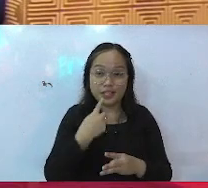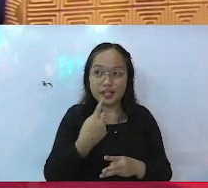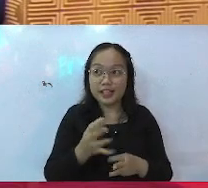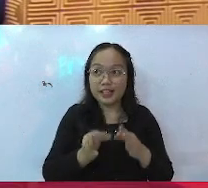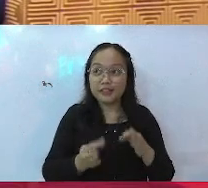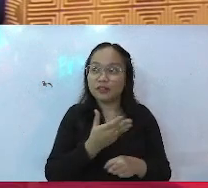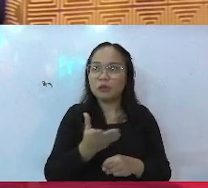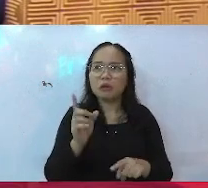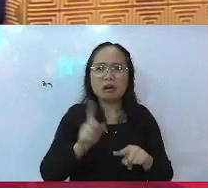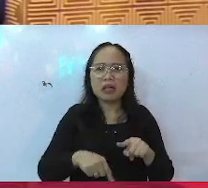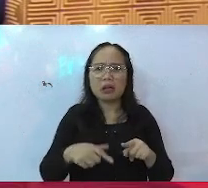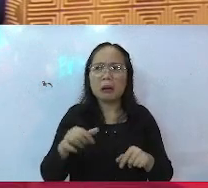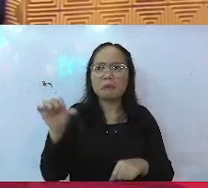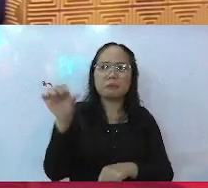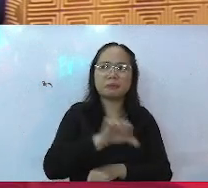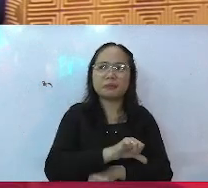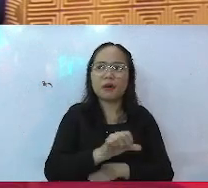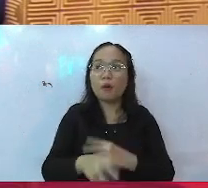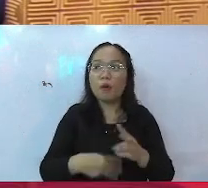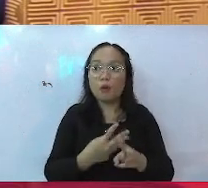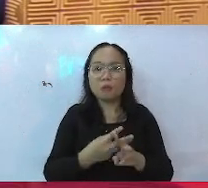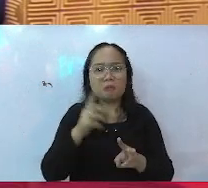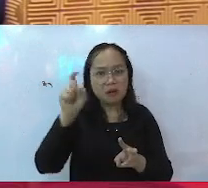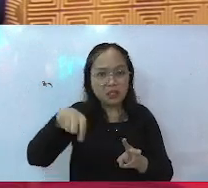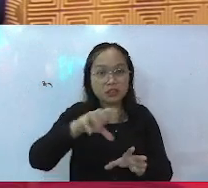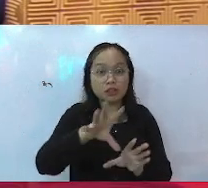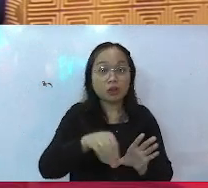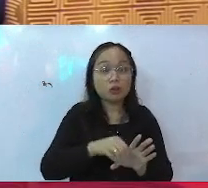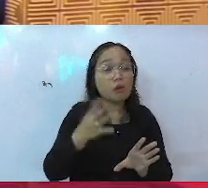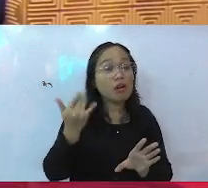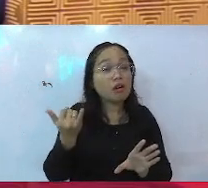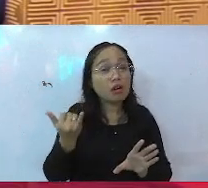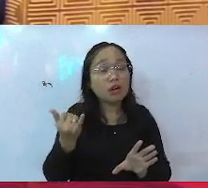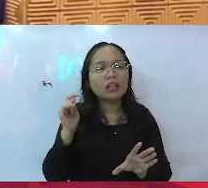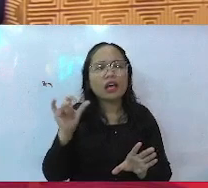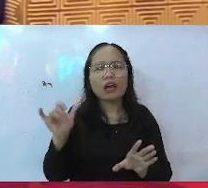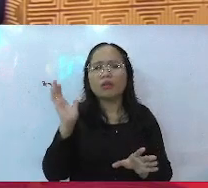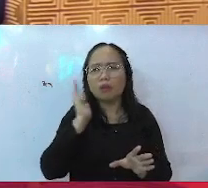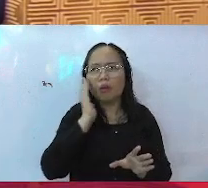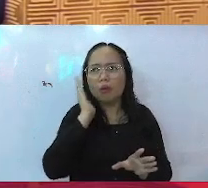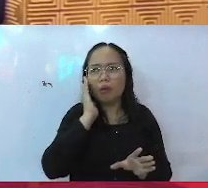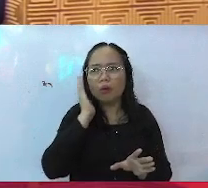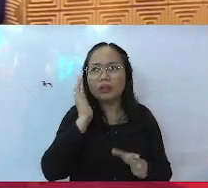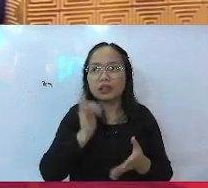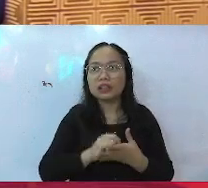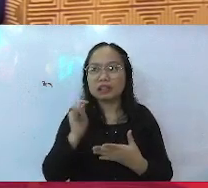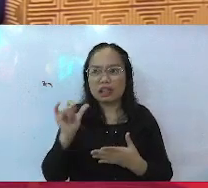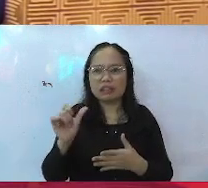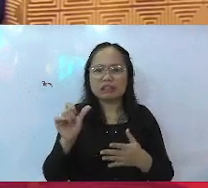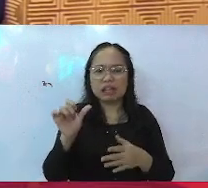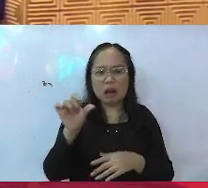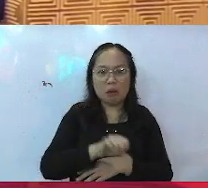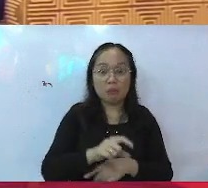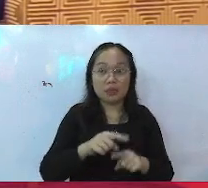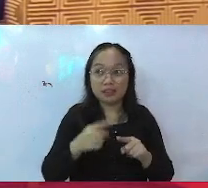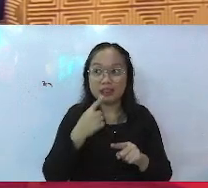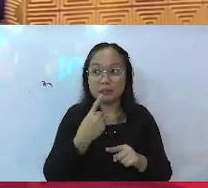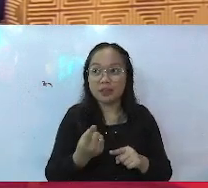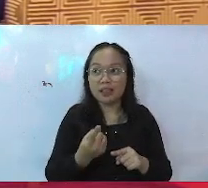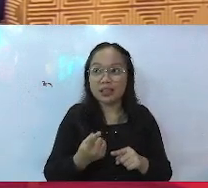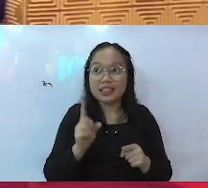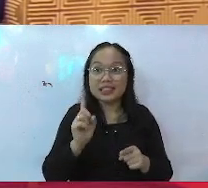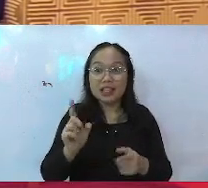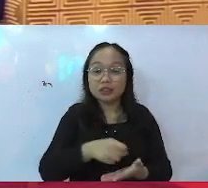katag sa kataga na yun bakit kasi alam nilang dehado sila pero ang sabi nga d sa Stan Ye our men serve